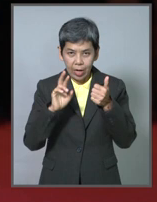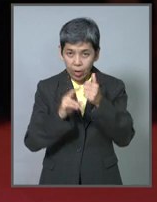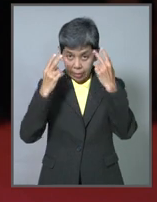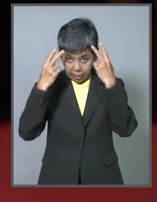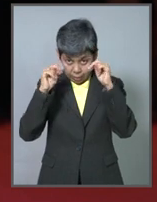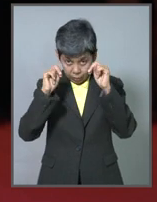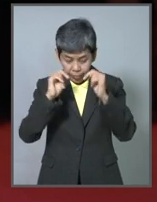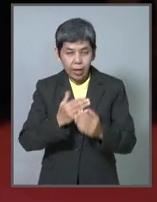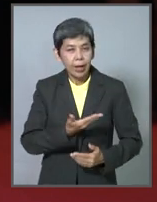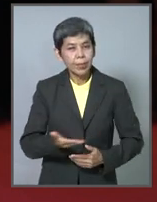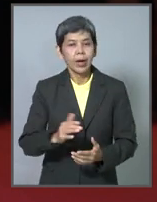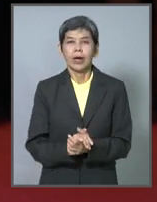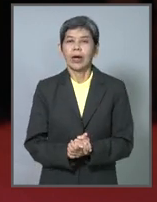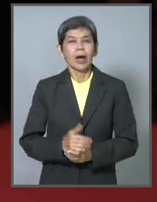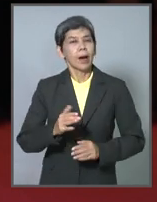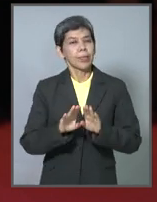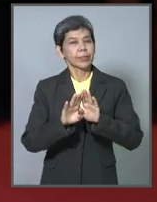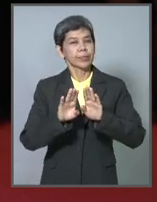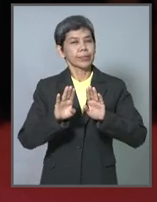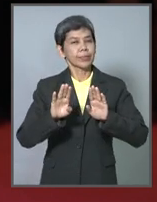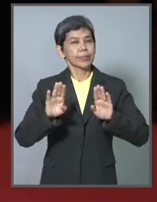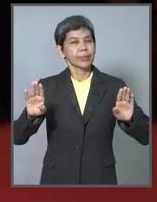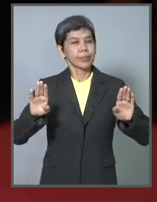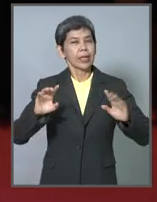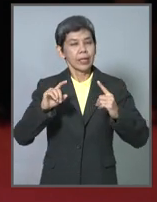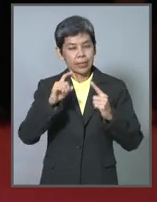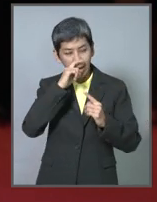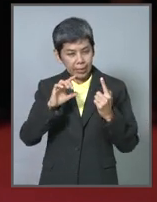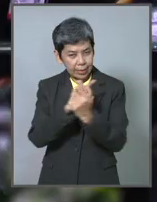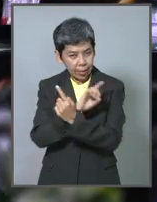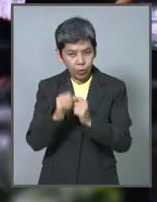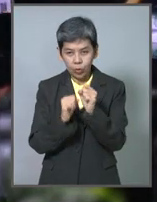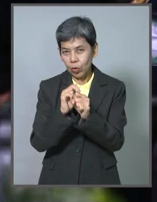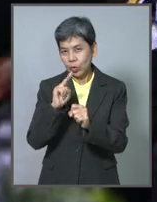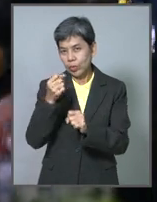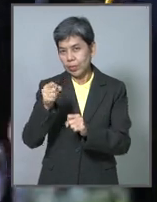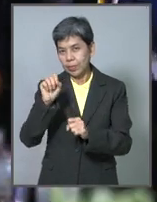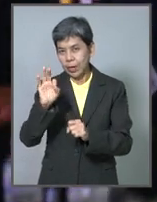ตรีกรุณาให้เกียรติมาเปิดงานไทยแลนด์โซเชียลเอ็กซ์โป